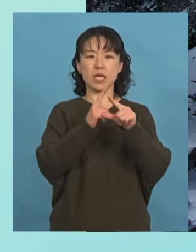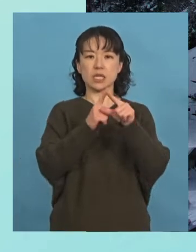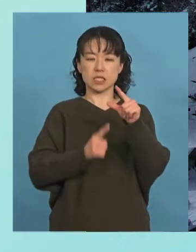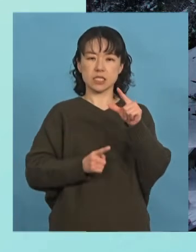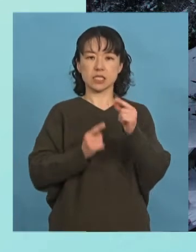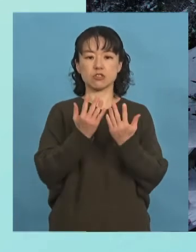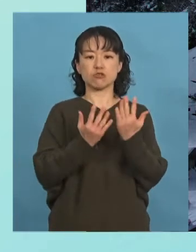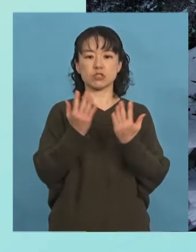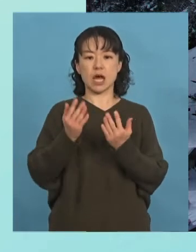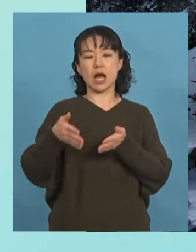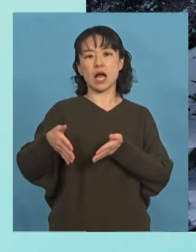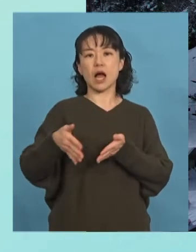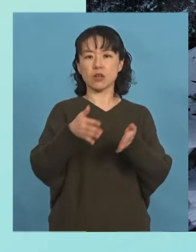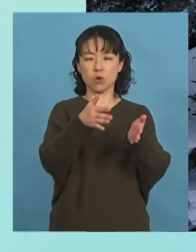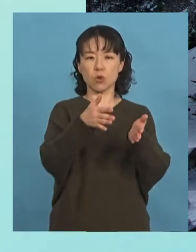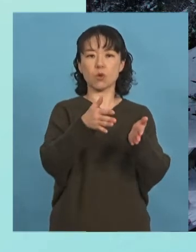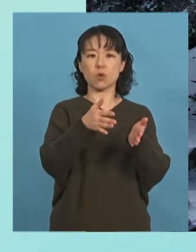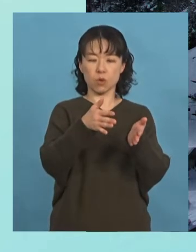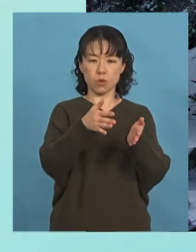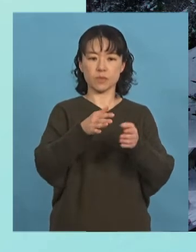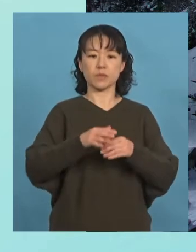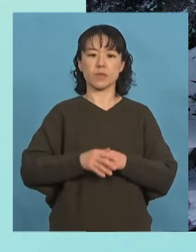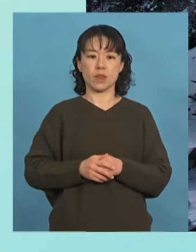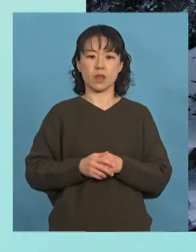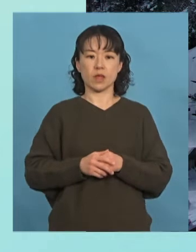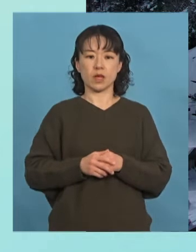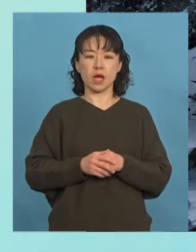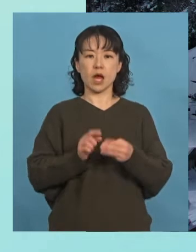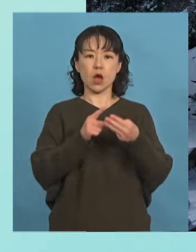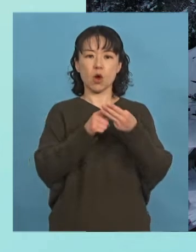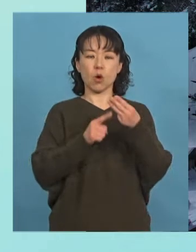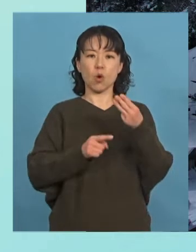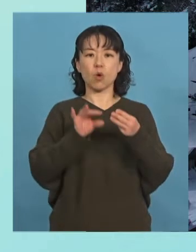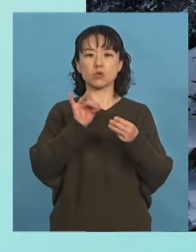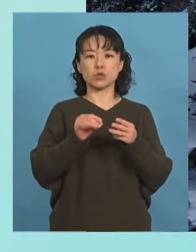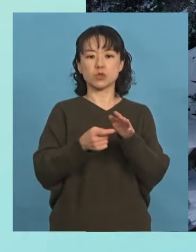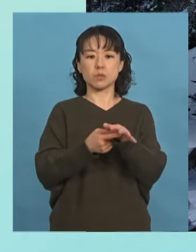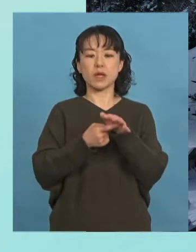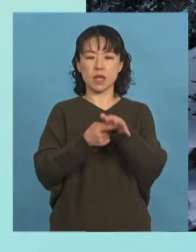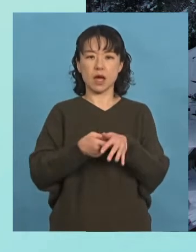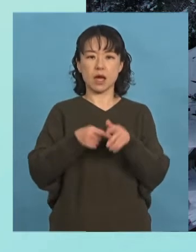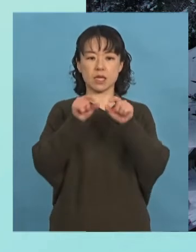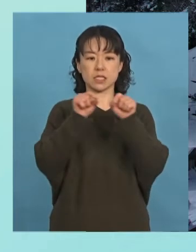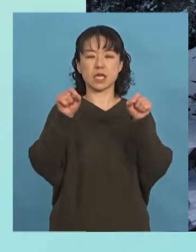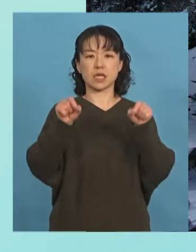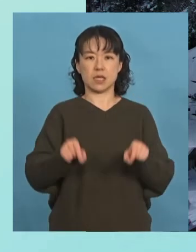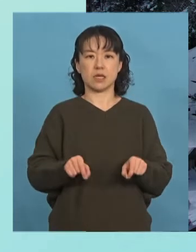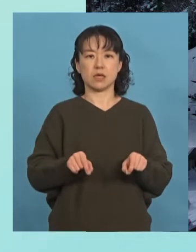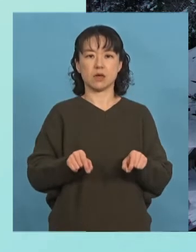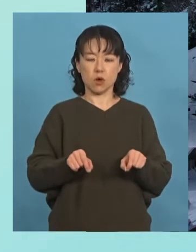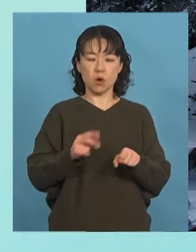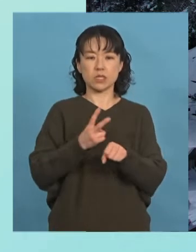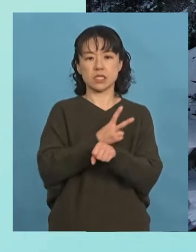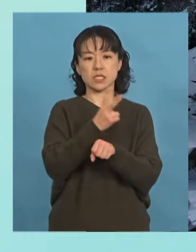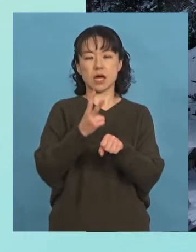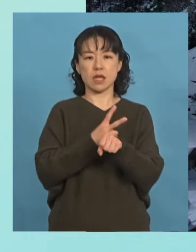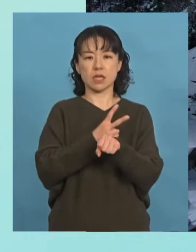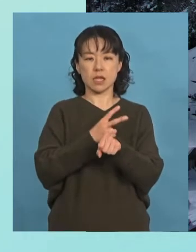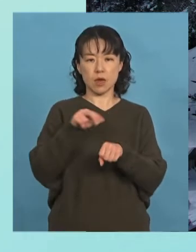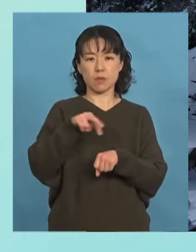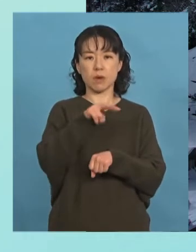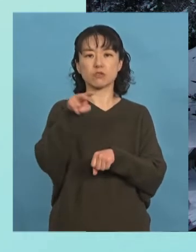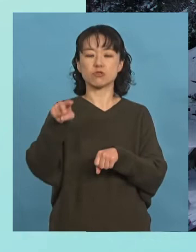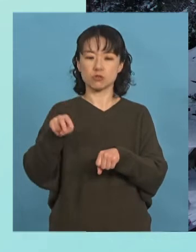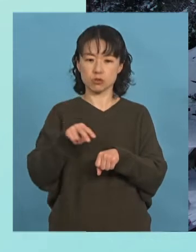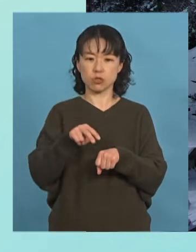く残る千草街道感動や信長、小松つなぎの松、神津畑の関を約2時間で巡